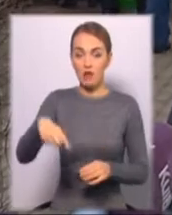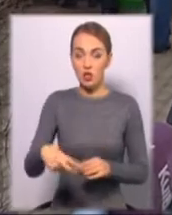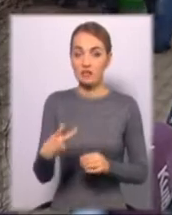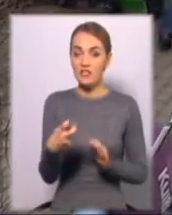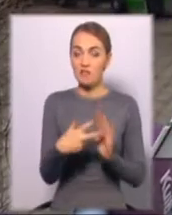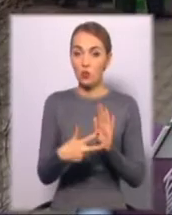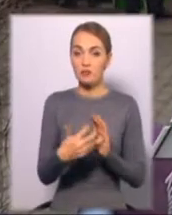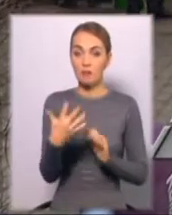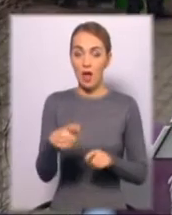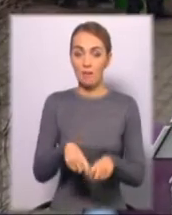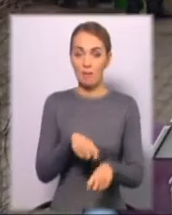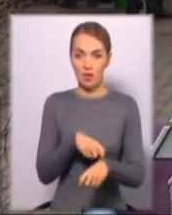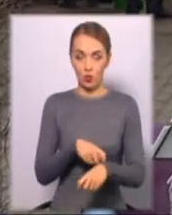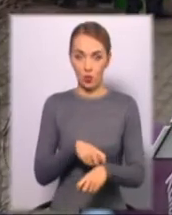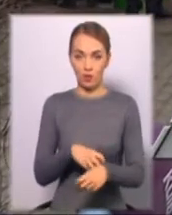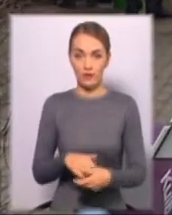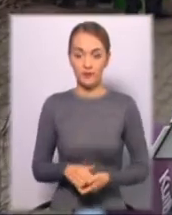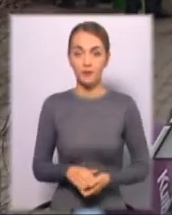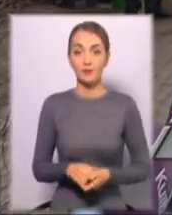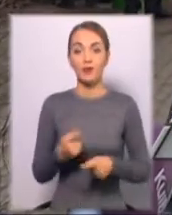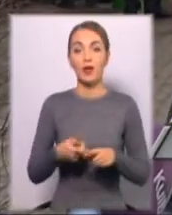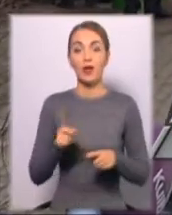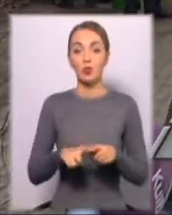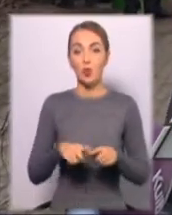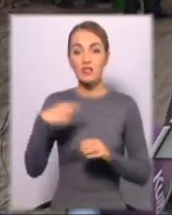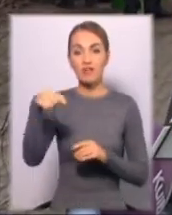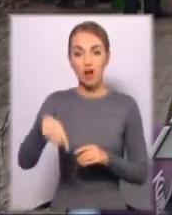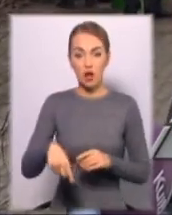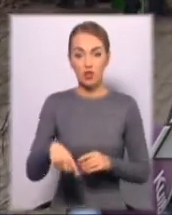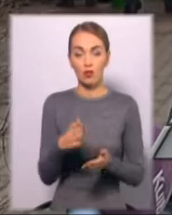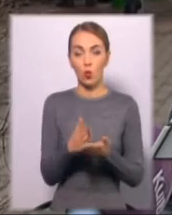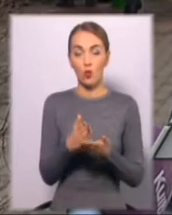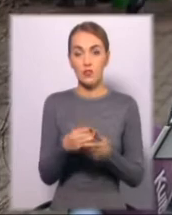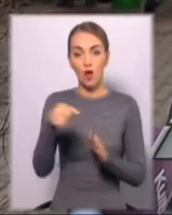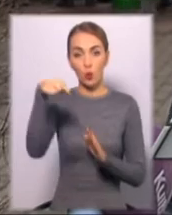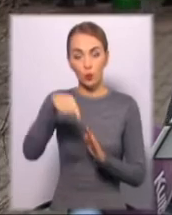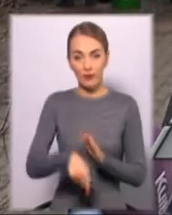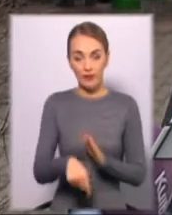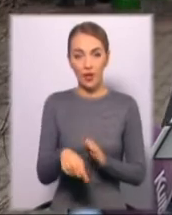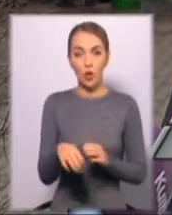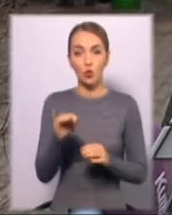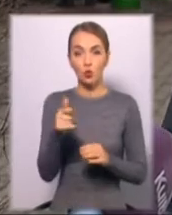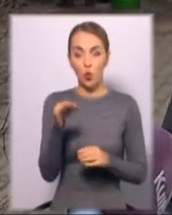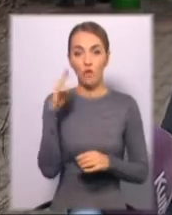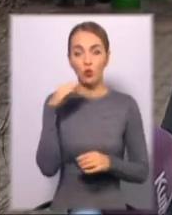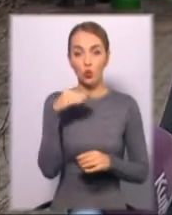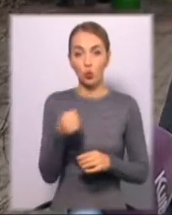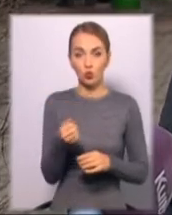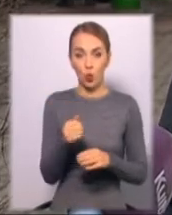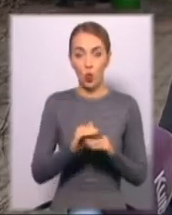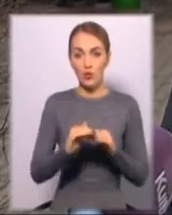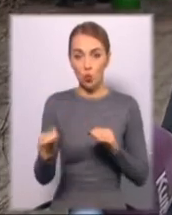285 метрів. Эта скважина находится на глубине Юрского водоносного